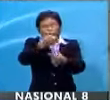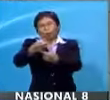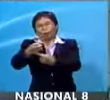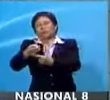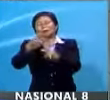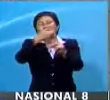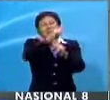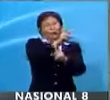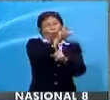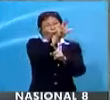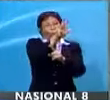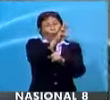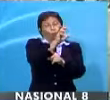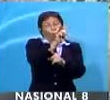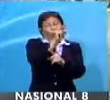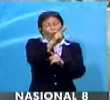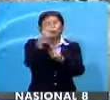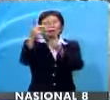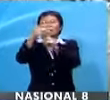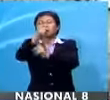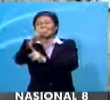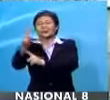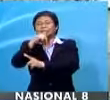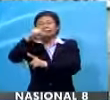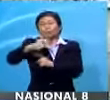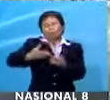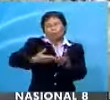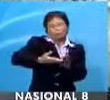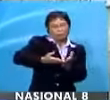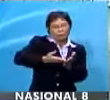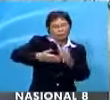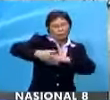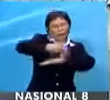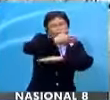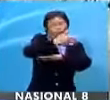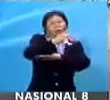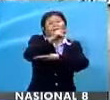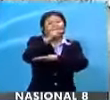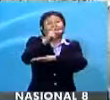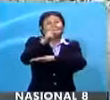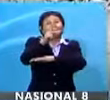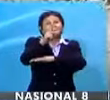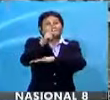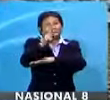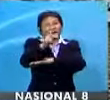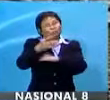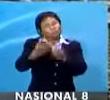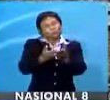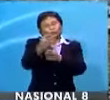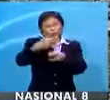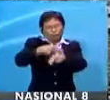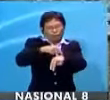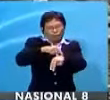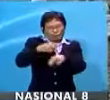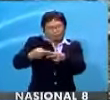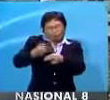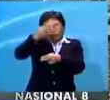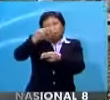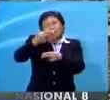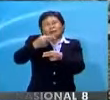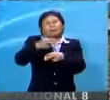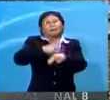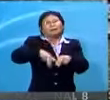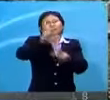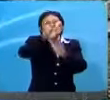kota Kinabalu tanpa melalui Lahat Datu Sandakan dan telupit dan secara tidak langsung dapat memindikkan tempoh perjalanan